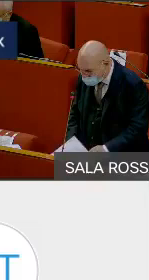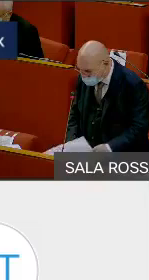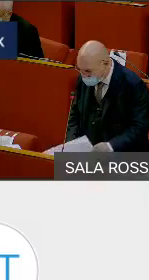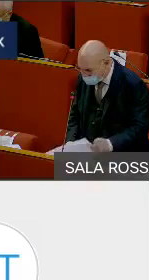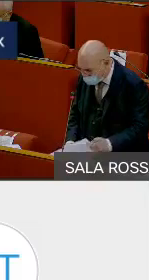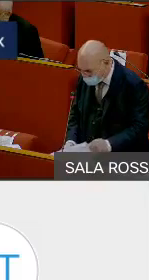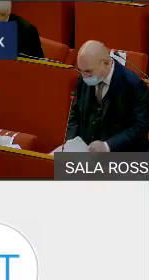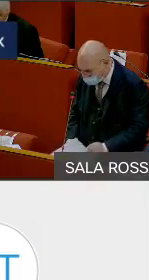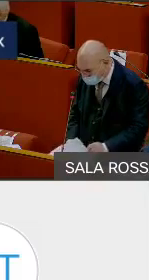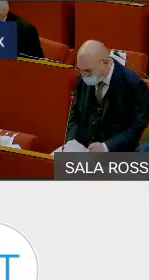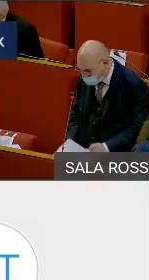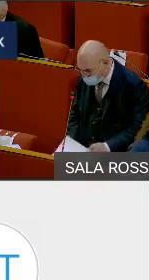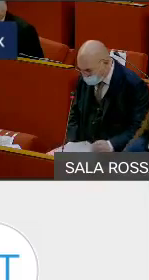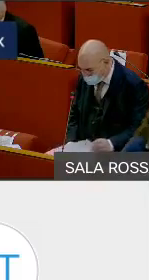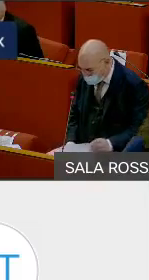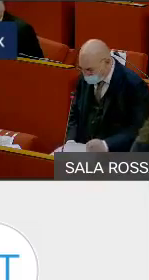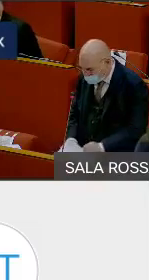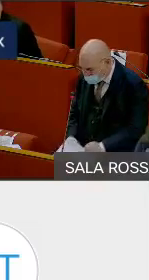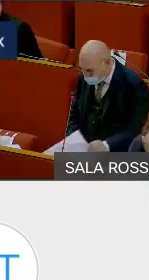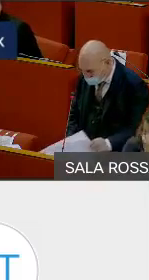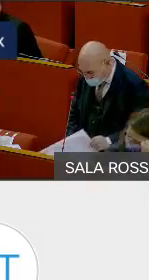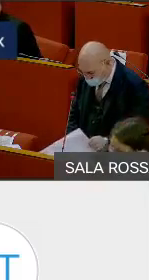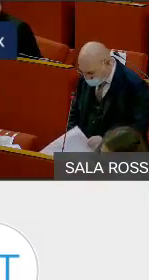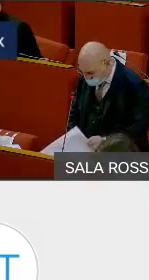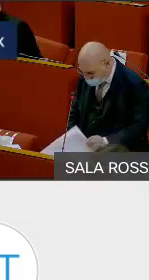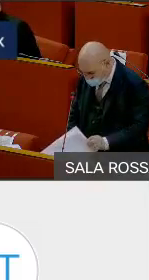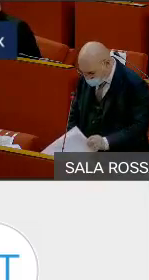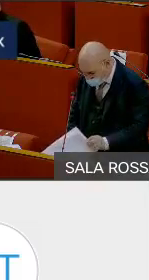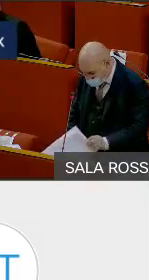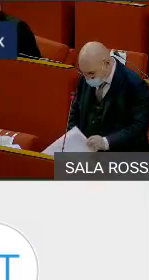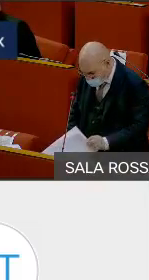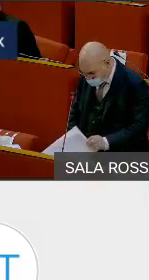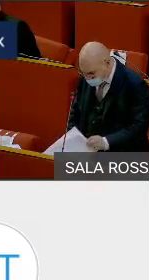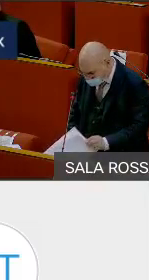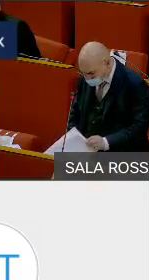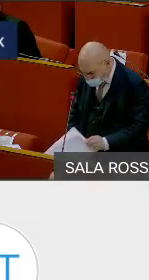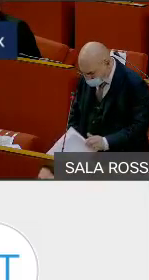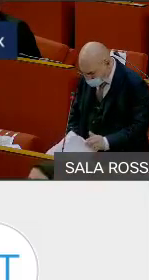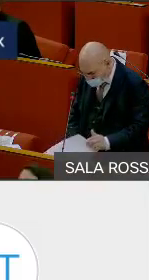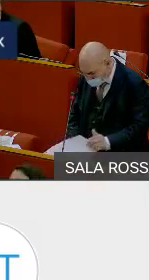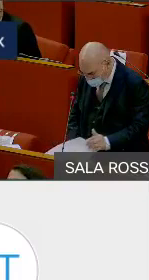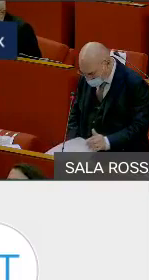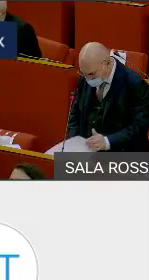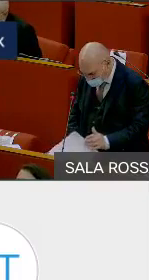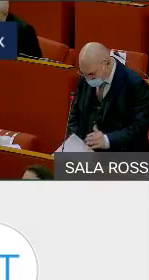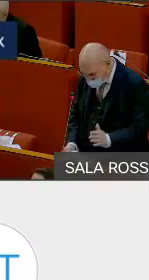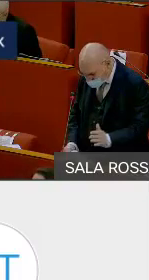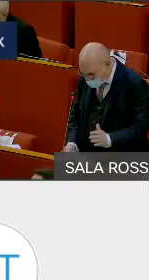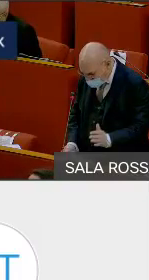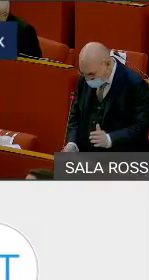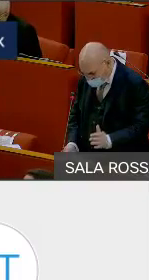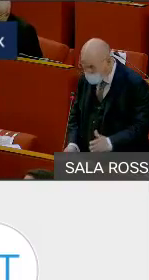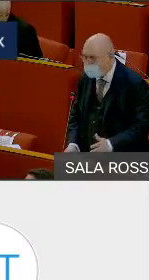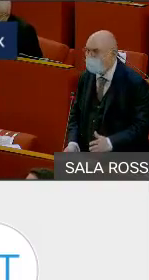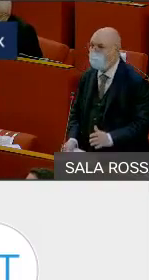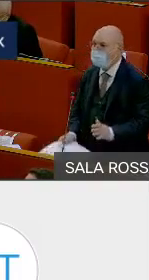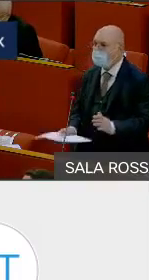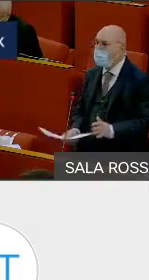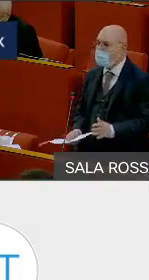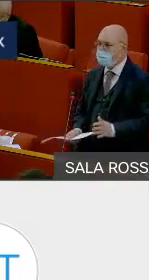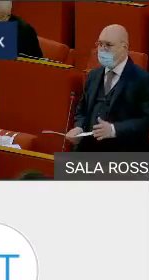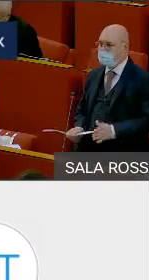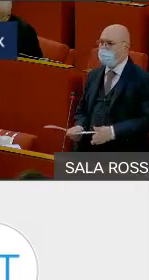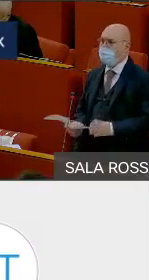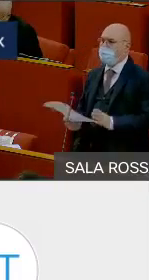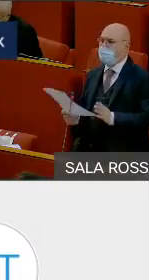227 200 4 e 235 ci sia una adeguata